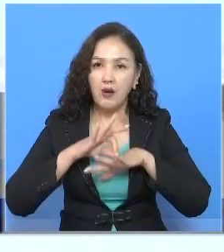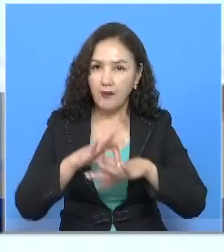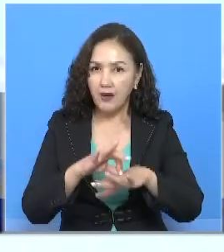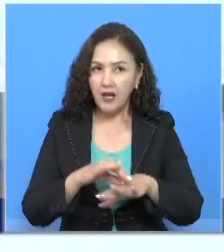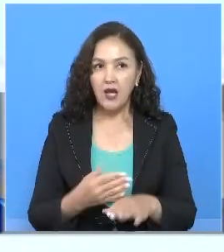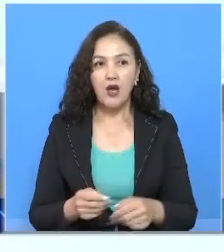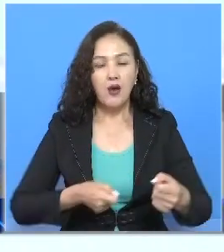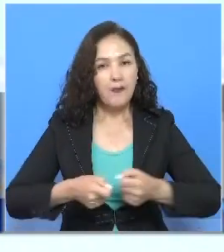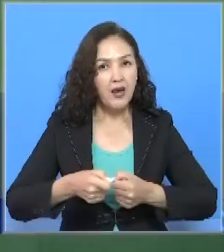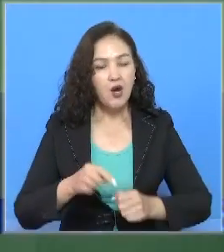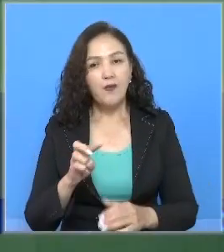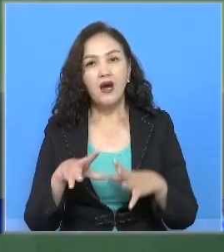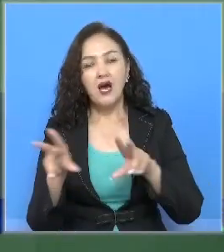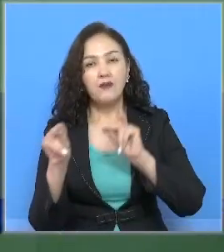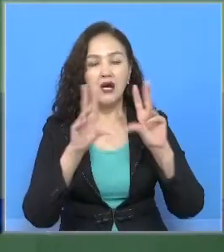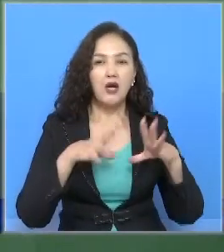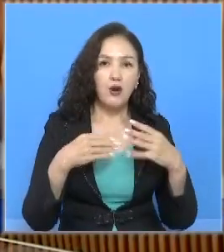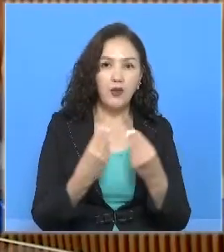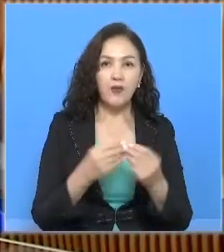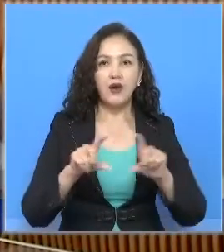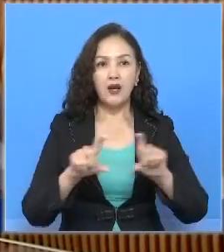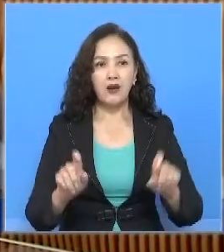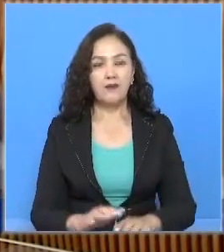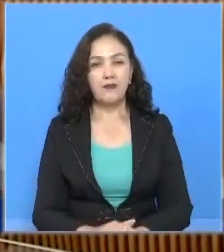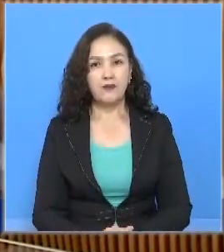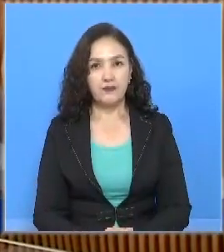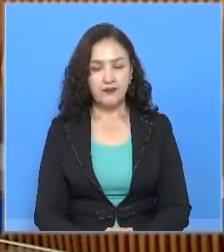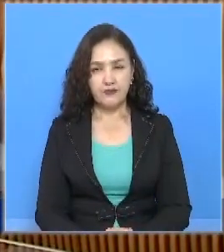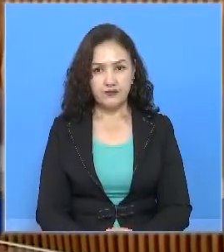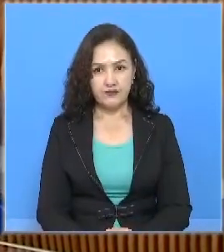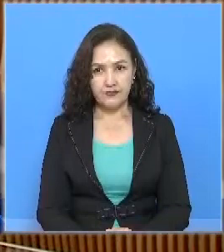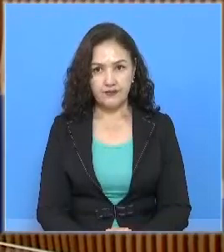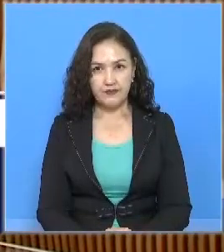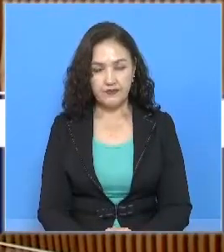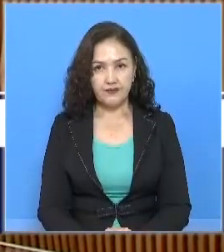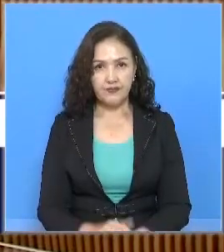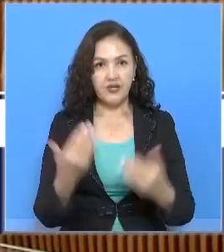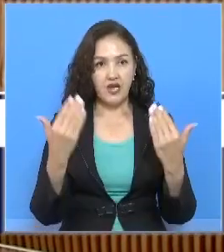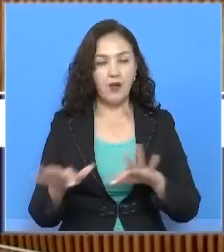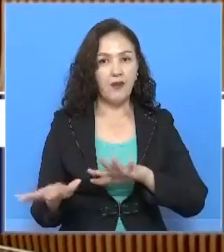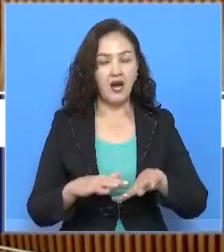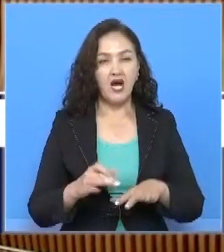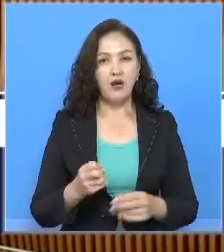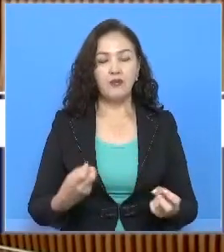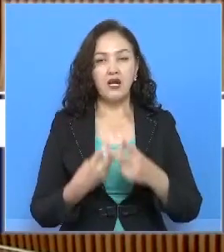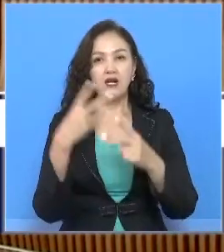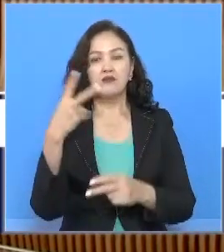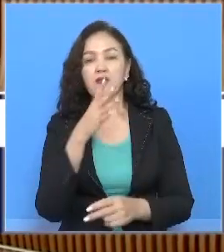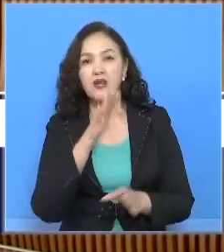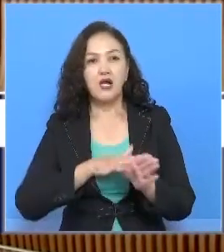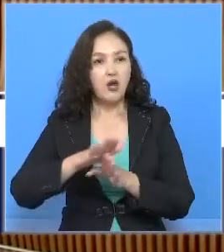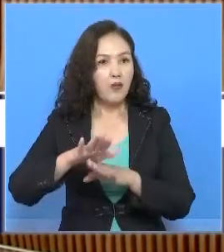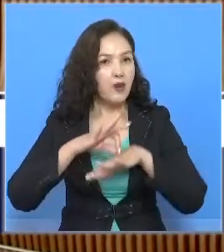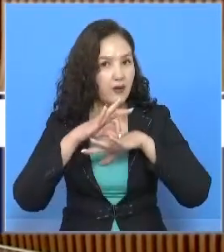Басты ұйымдастырушы бақытты отбасы орталығы. Приурочено к 25-летию. Бүгінгі шараны Астананың 25 жылдығына